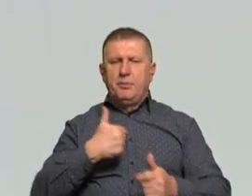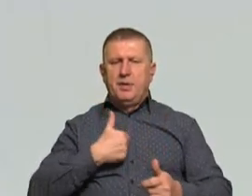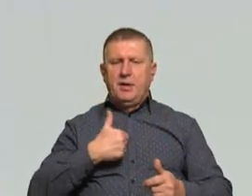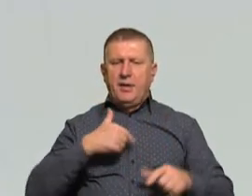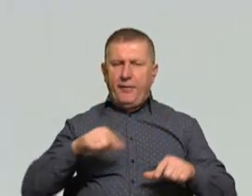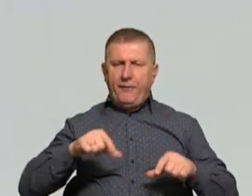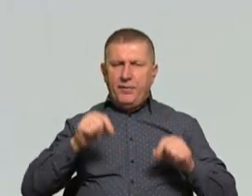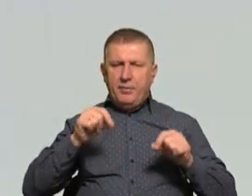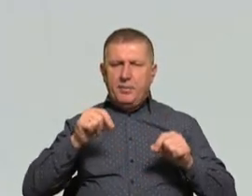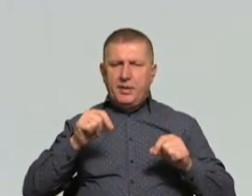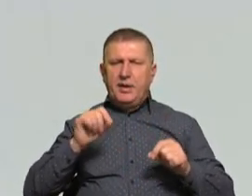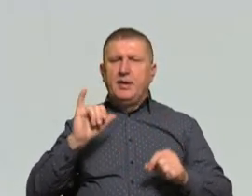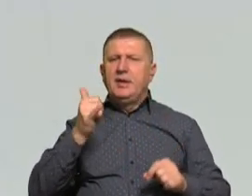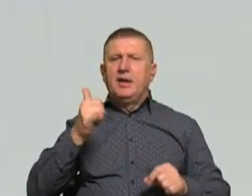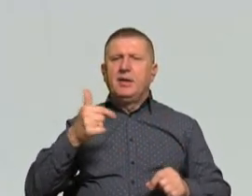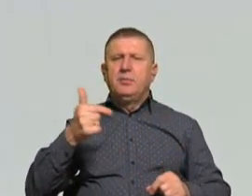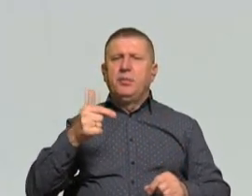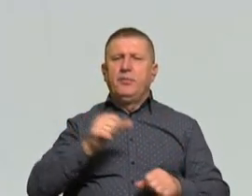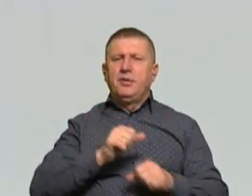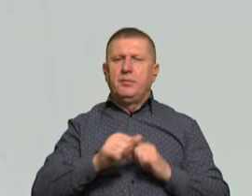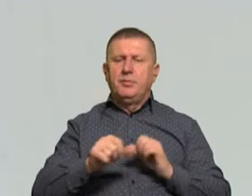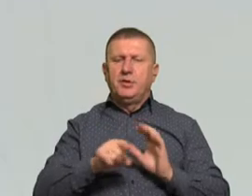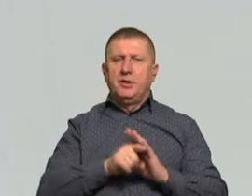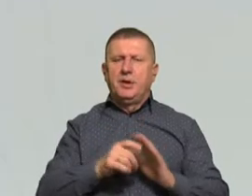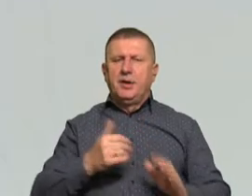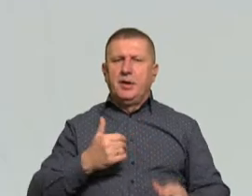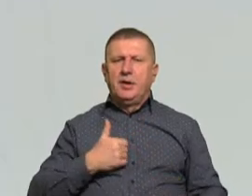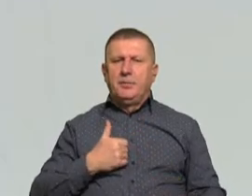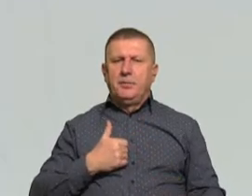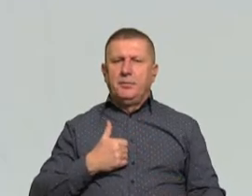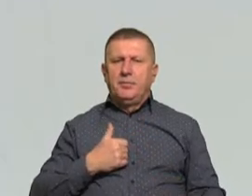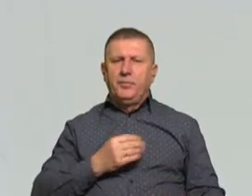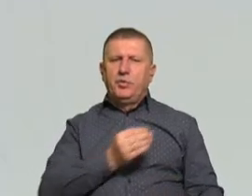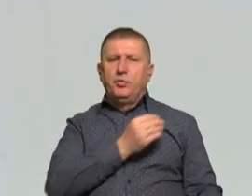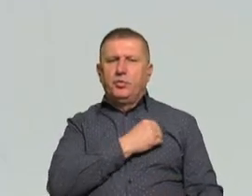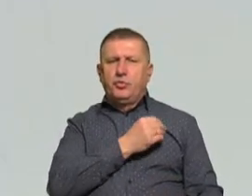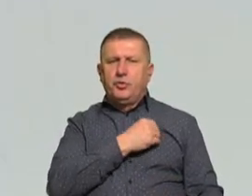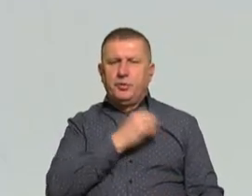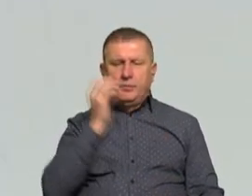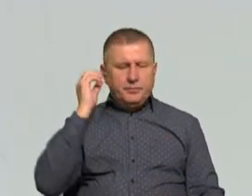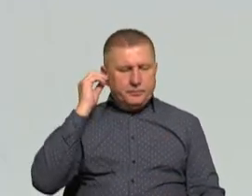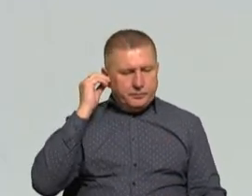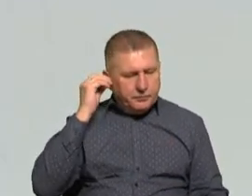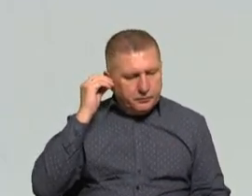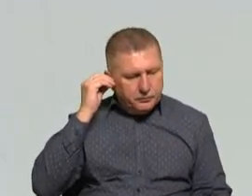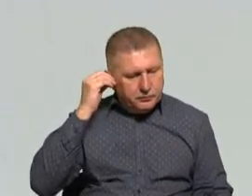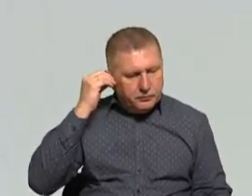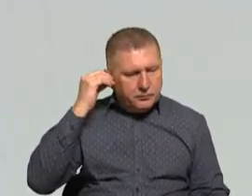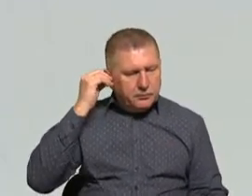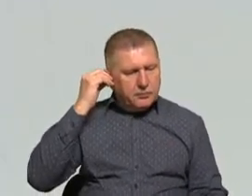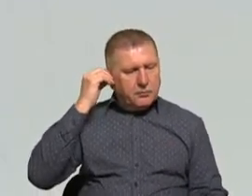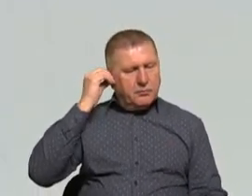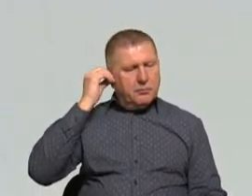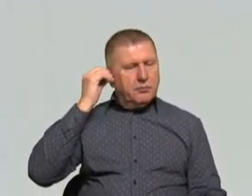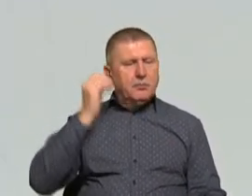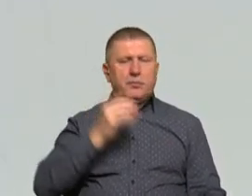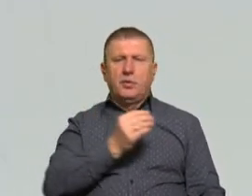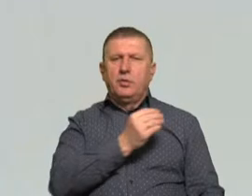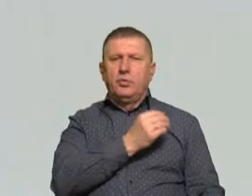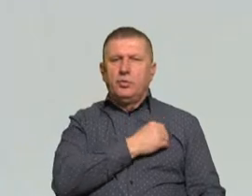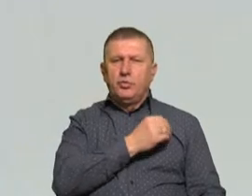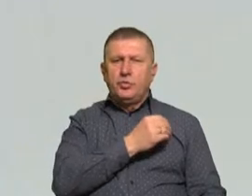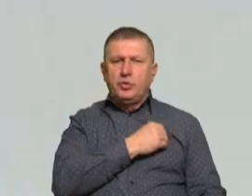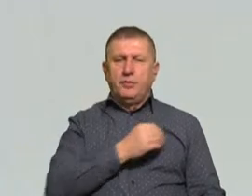jaki ten prezydent powinien być? No, dla mnie przede wszystkim on powinien być uczciwy. To powinna być osoba uczciwa, która wykazała się tą